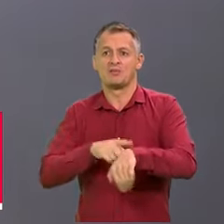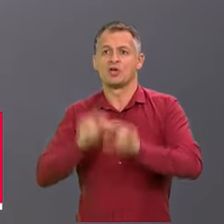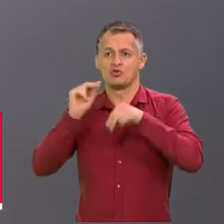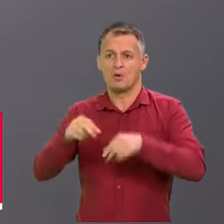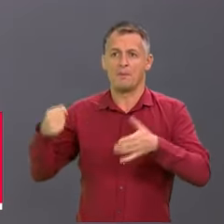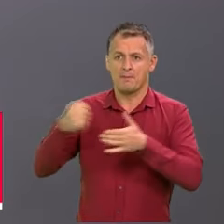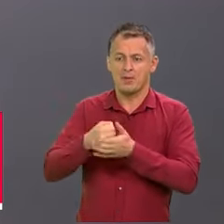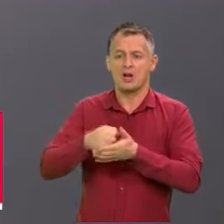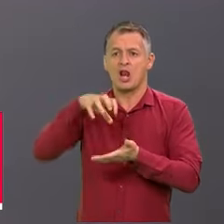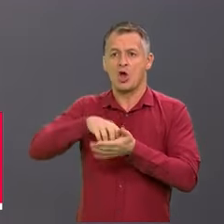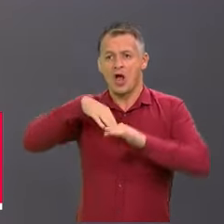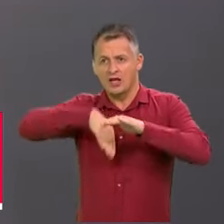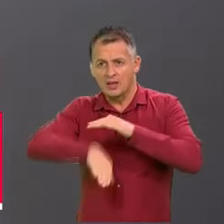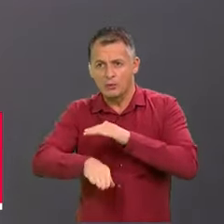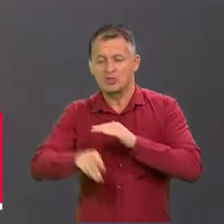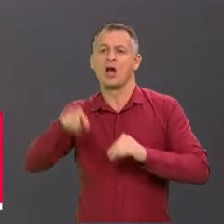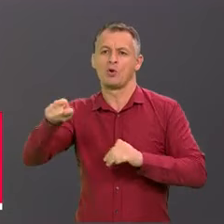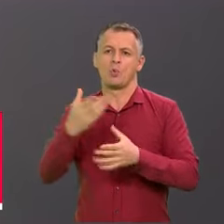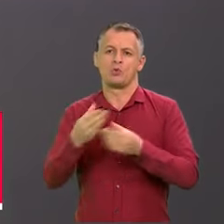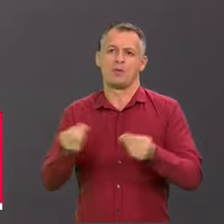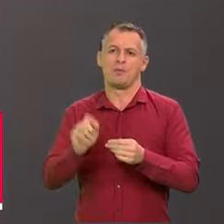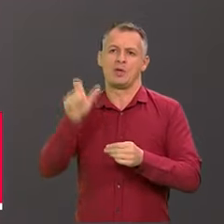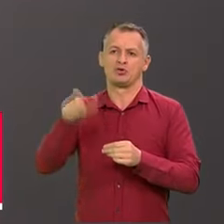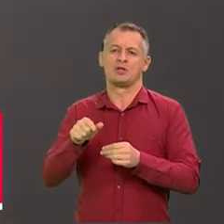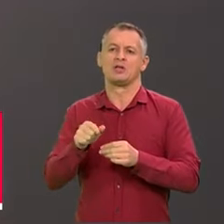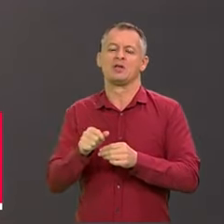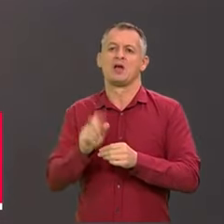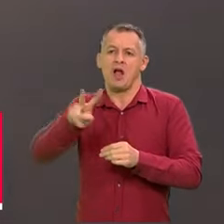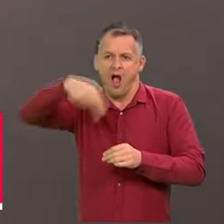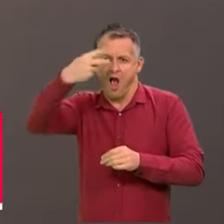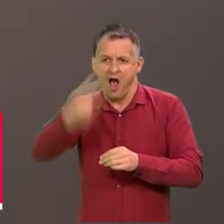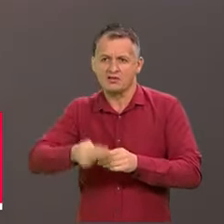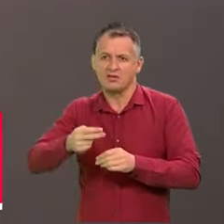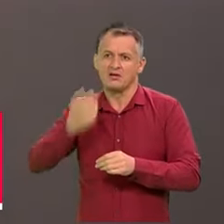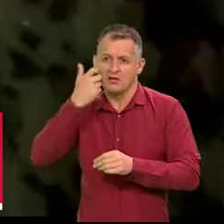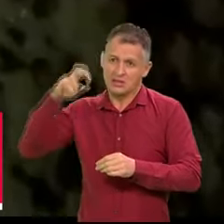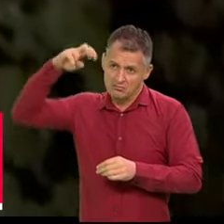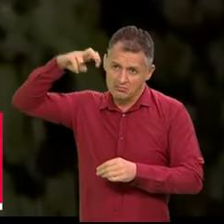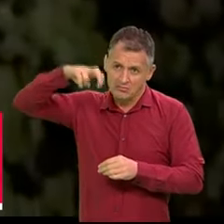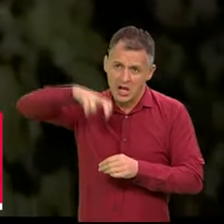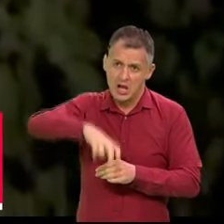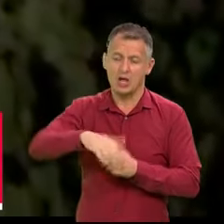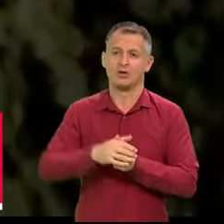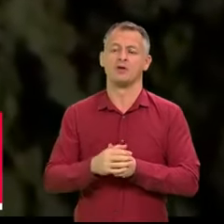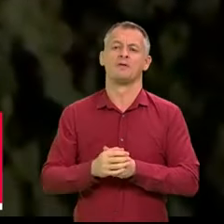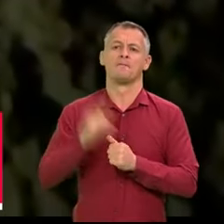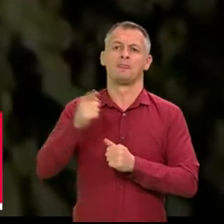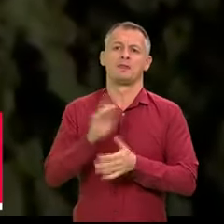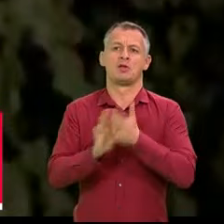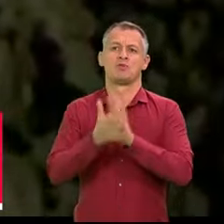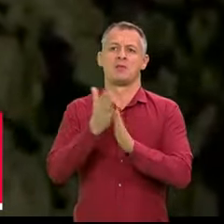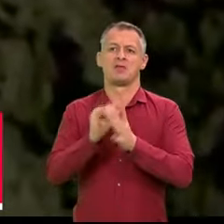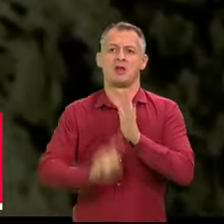adăposturi și acolo foarte mulți sunt prinși pe drum. Dar s-au terminat, cum spun eu totdeauna, s-au terminat